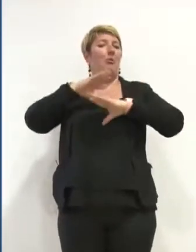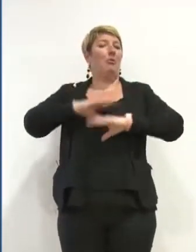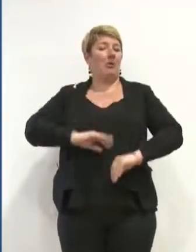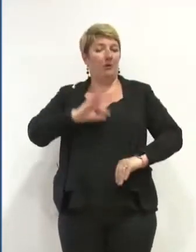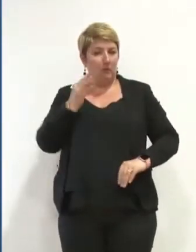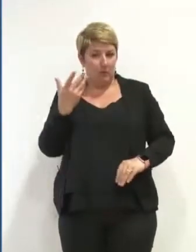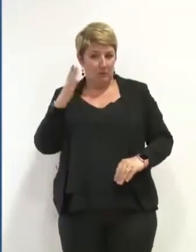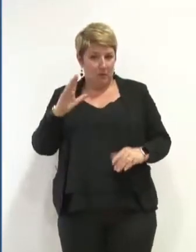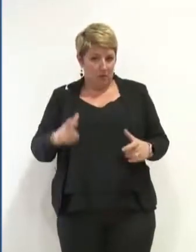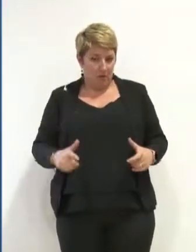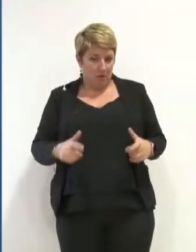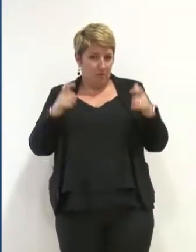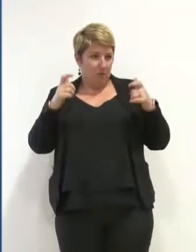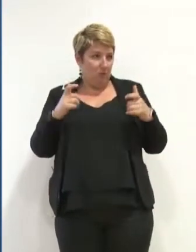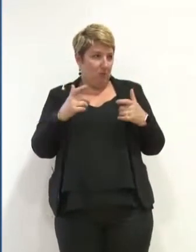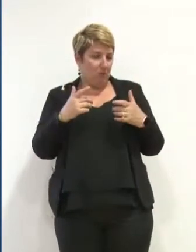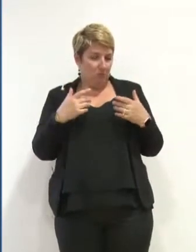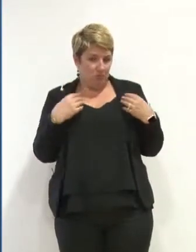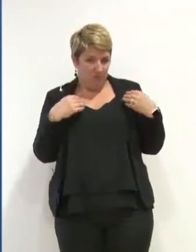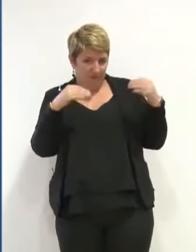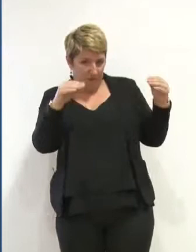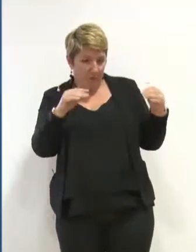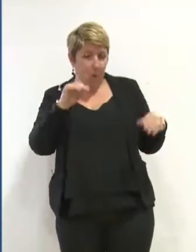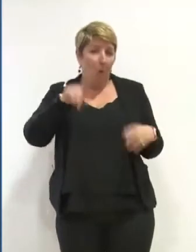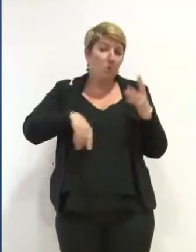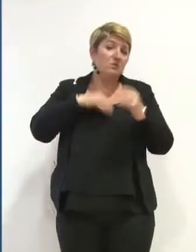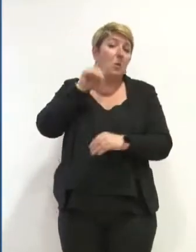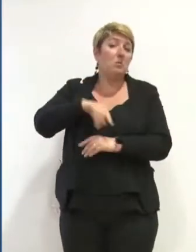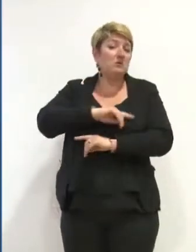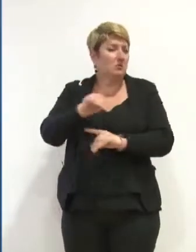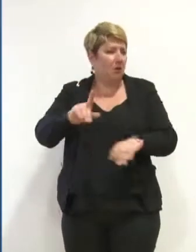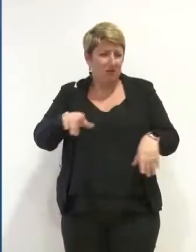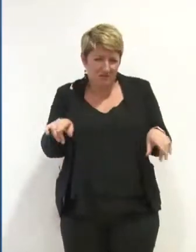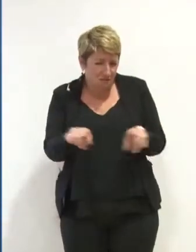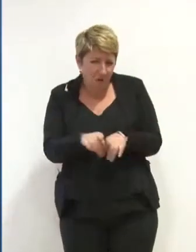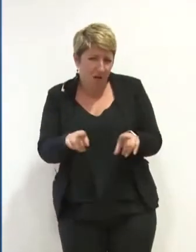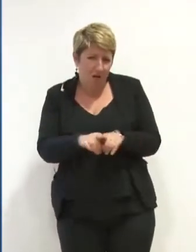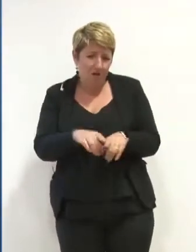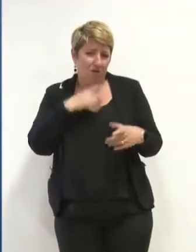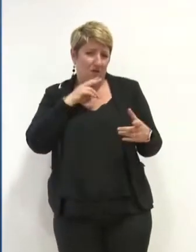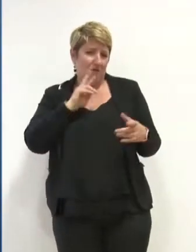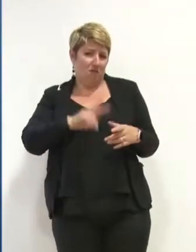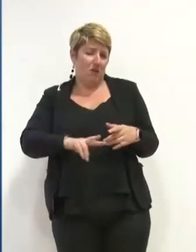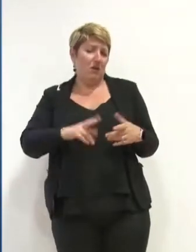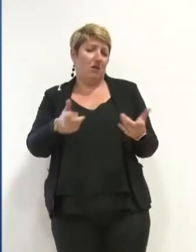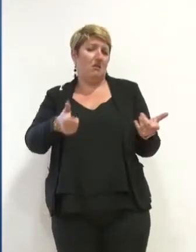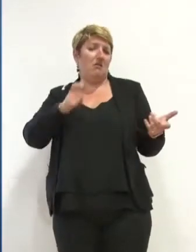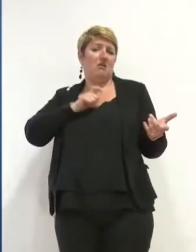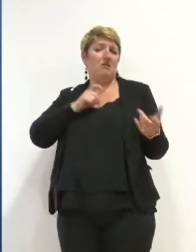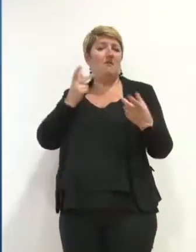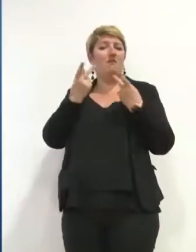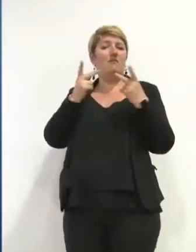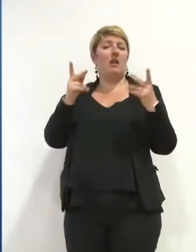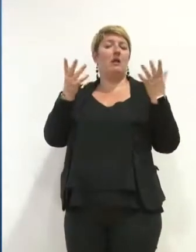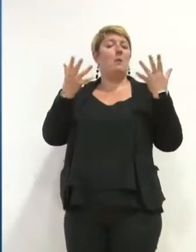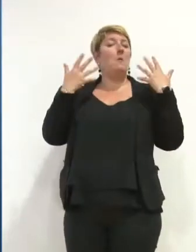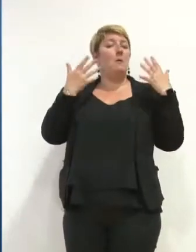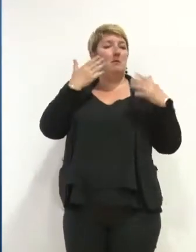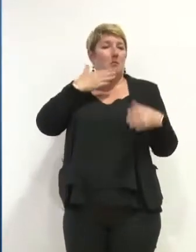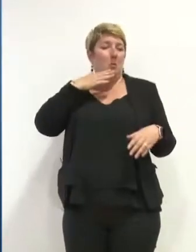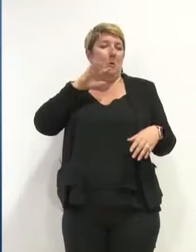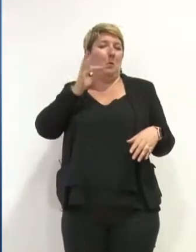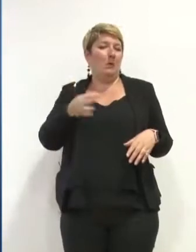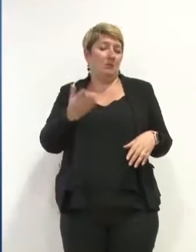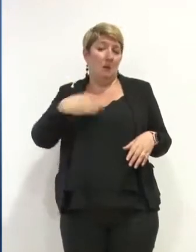patrimoine grenoblois, qu'on y soit obligé ou pas, a forcément un effet sur la situation financière de la ville. Trompe-l'œil également